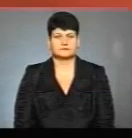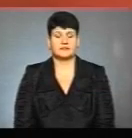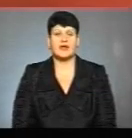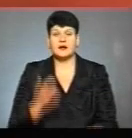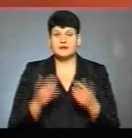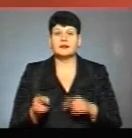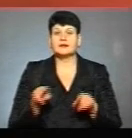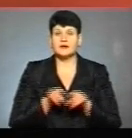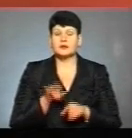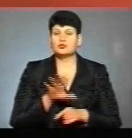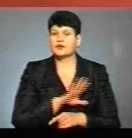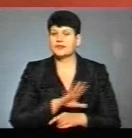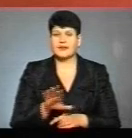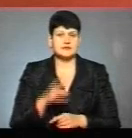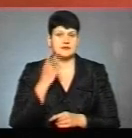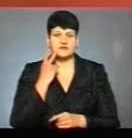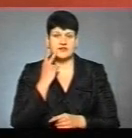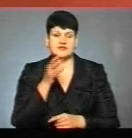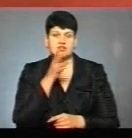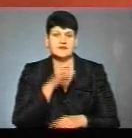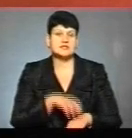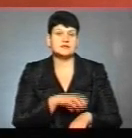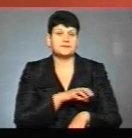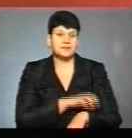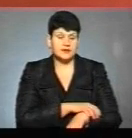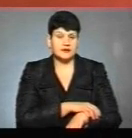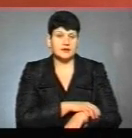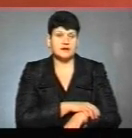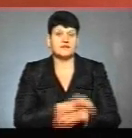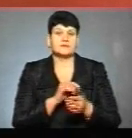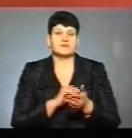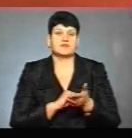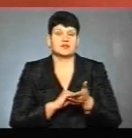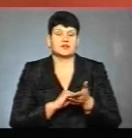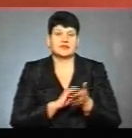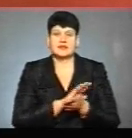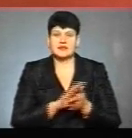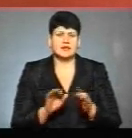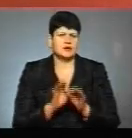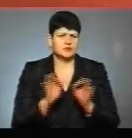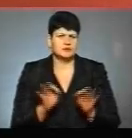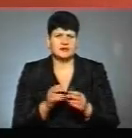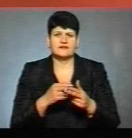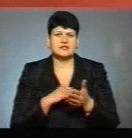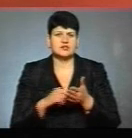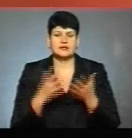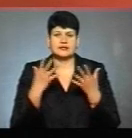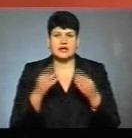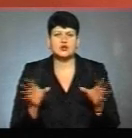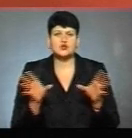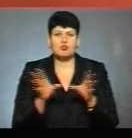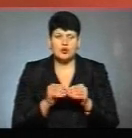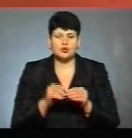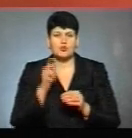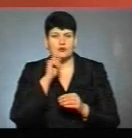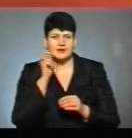Але так було не завжди. За часів СРСР ні про відзначення Дня Соборності, ні про жодну українську символіку не могло бути й мови.